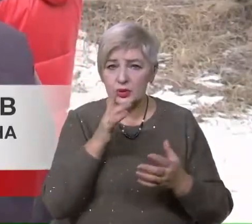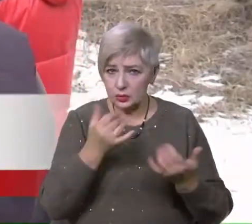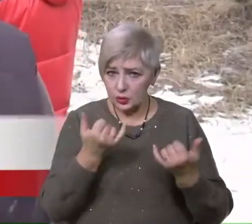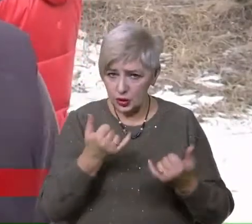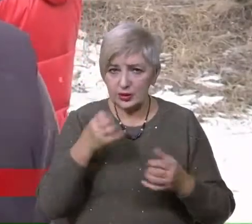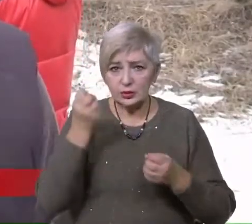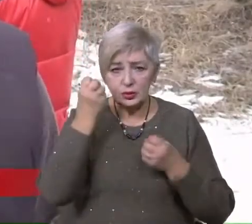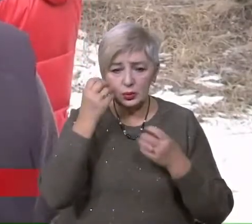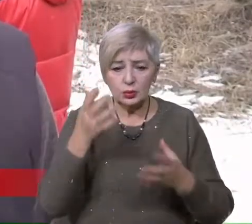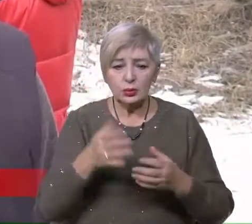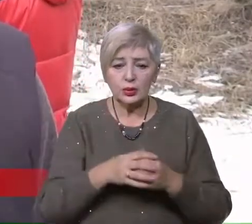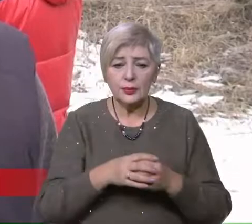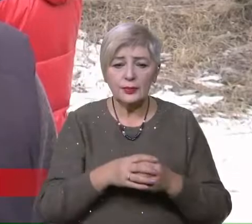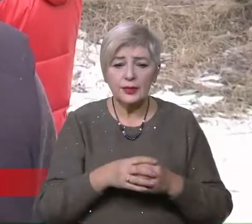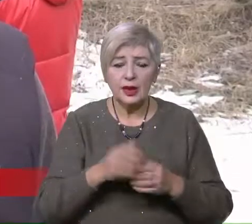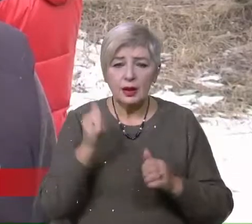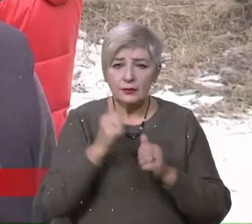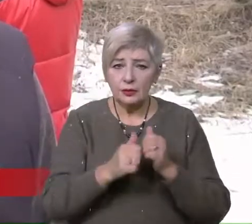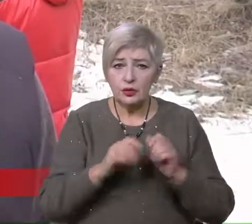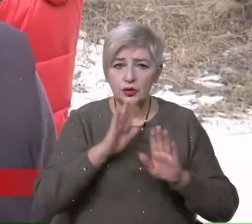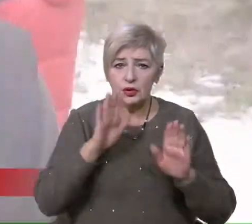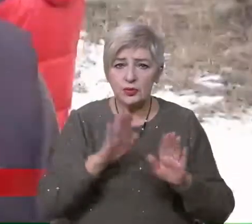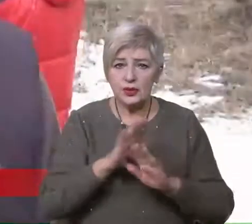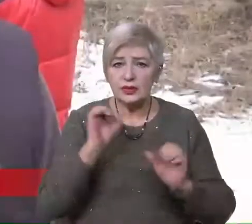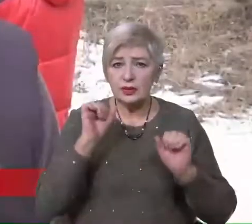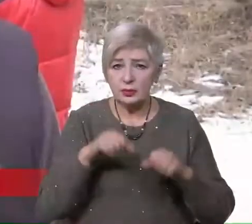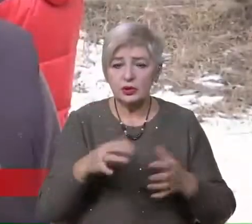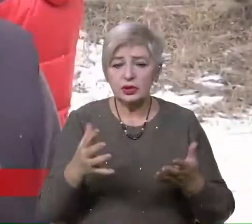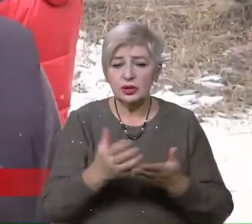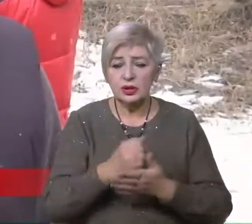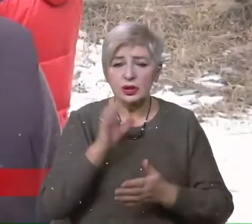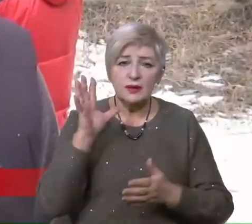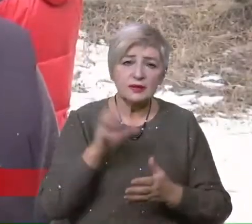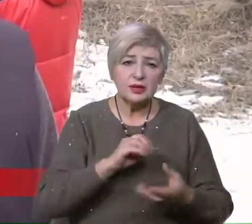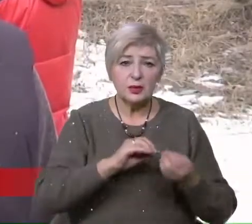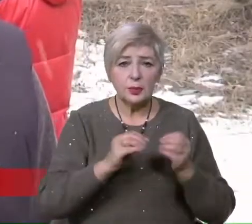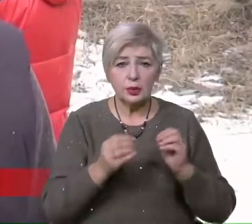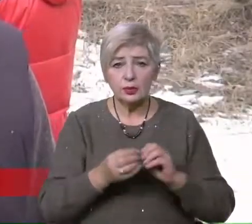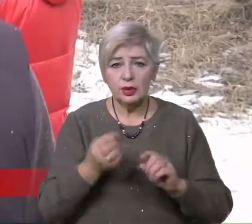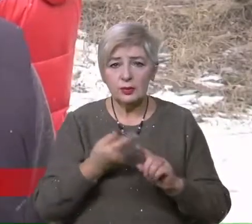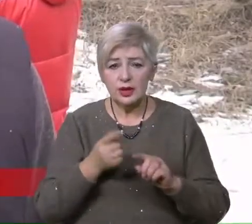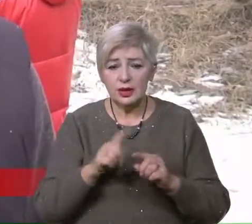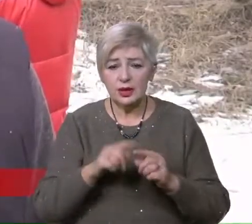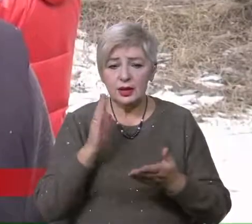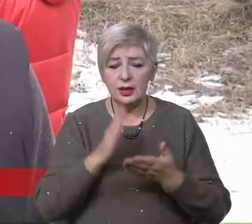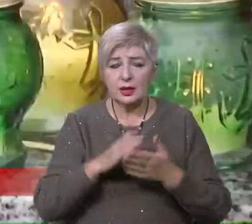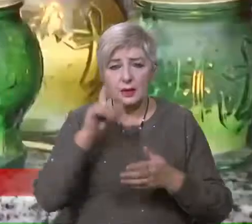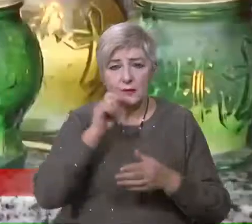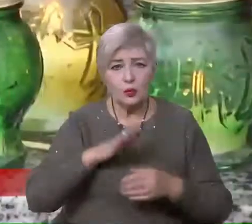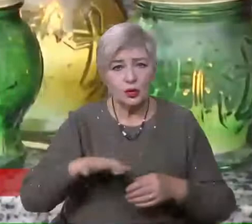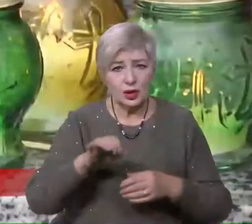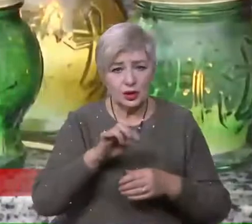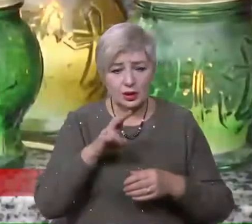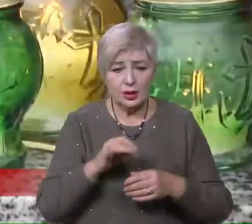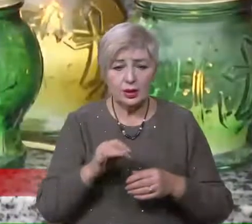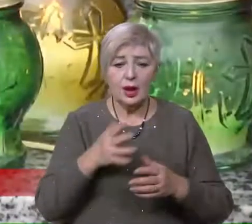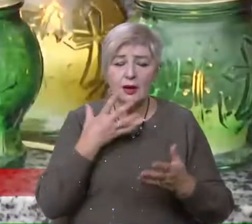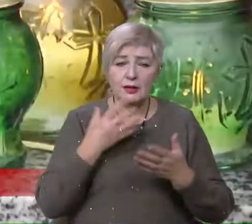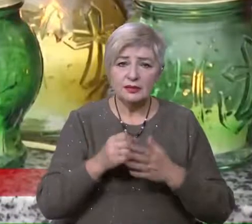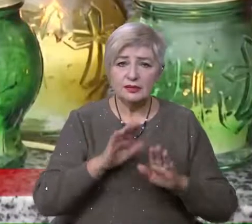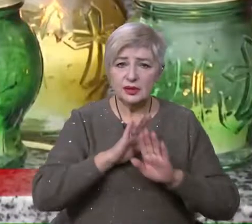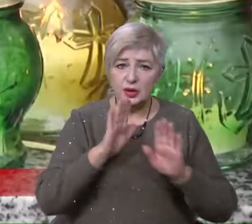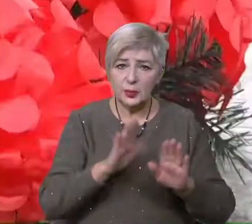І в кожній пісні можна знайти всі проблеми, які є в Україні, і в своїх піснях